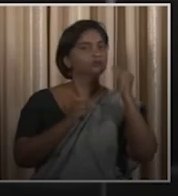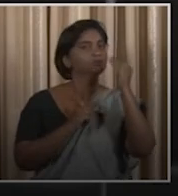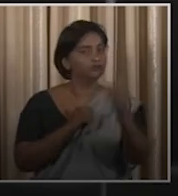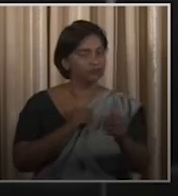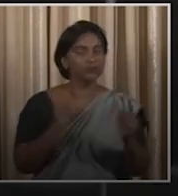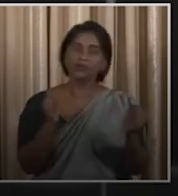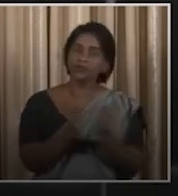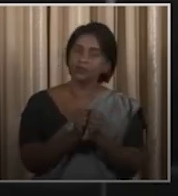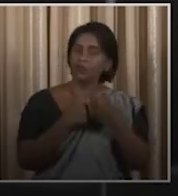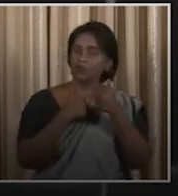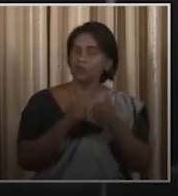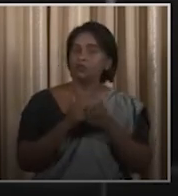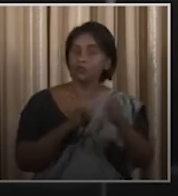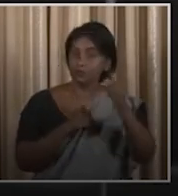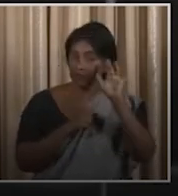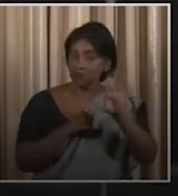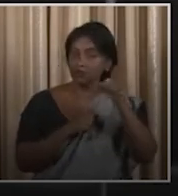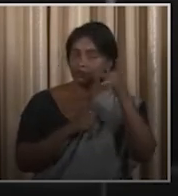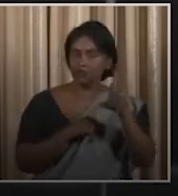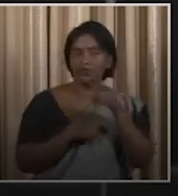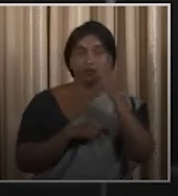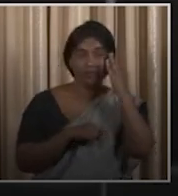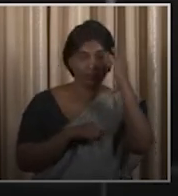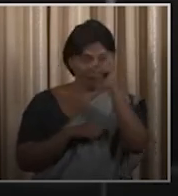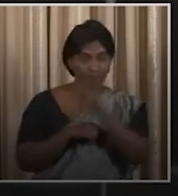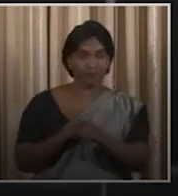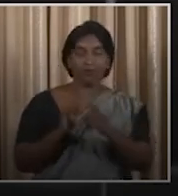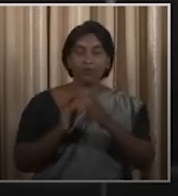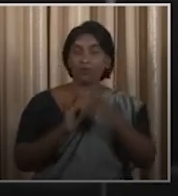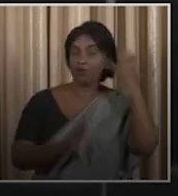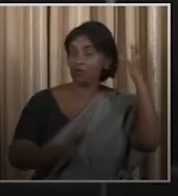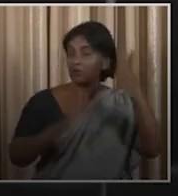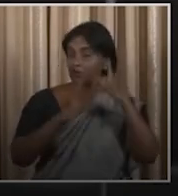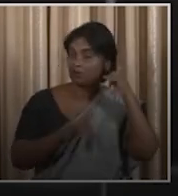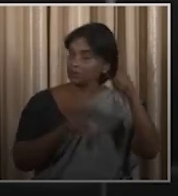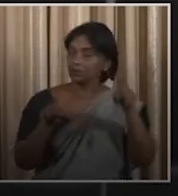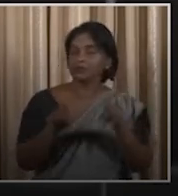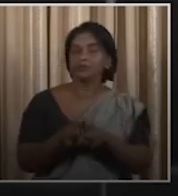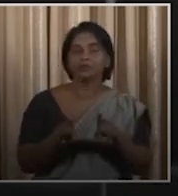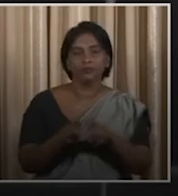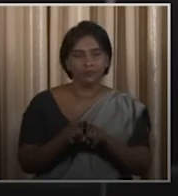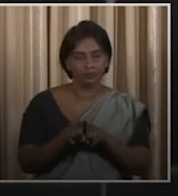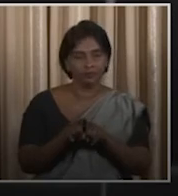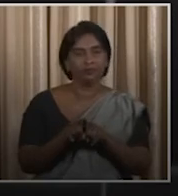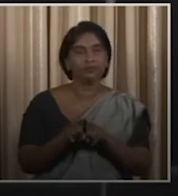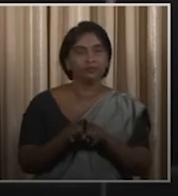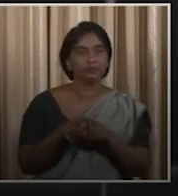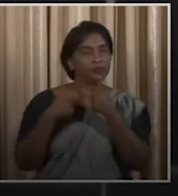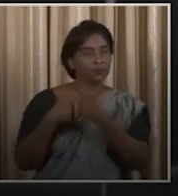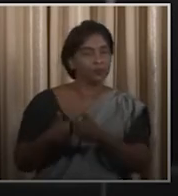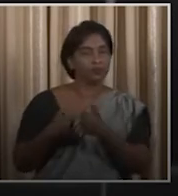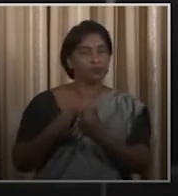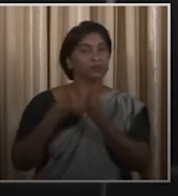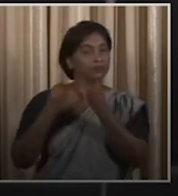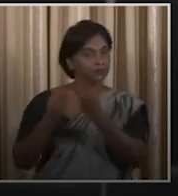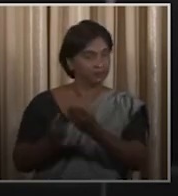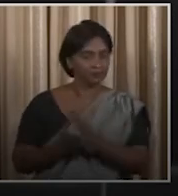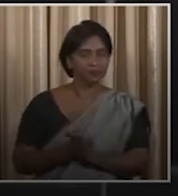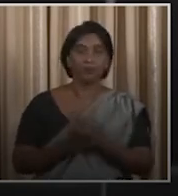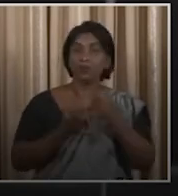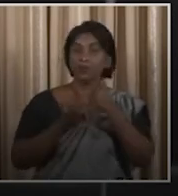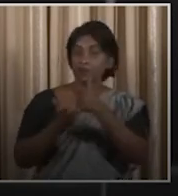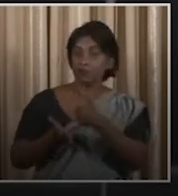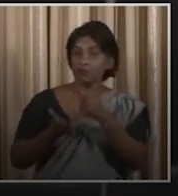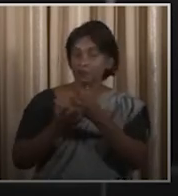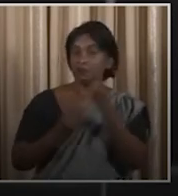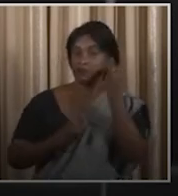ඒ කටයුත්ත හොඳින් කළා ඒ නිසා මෙතුමියට ජාත්‍යන්තරෙන් පවා ප්‍රශංසා හිමි වුණා